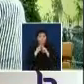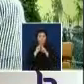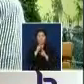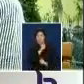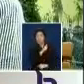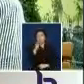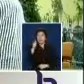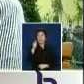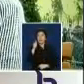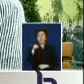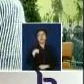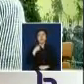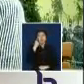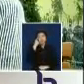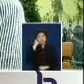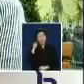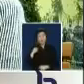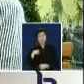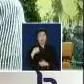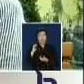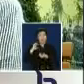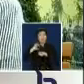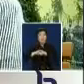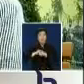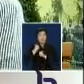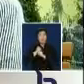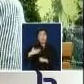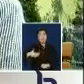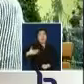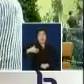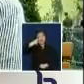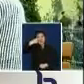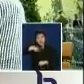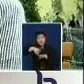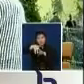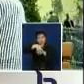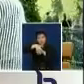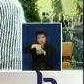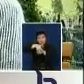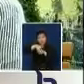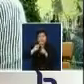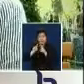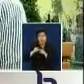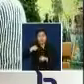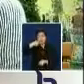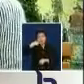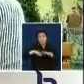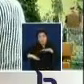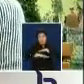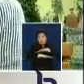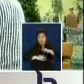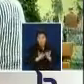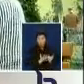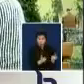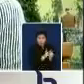ก็ต้องมองความร่วมมือนี้กับทางอุตสาหกรรมสิ่งทอซึ่งเราถือว่าประเทศไทยมีพื้นฐานมีวัตถุ